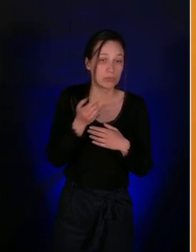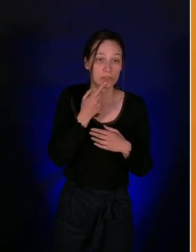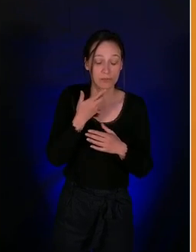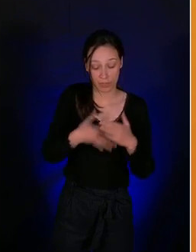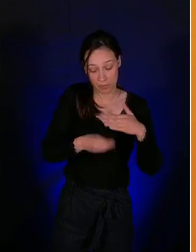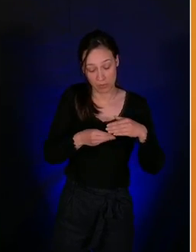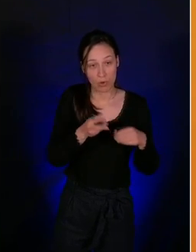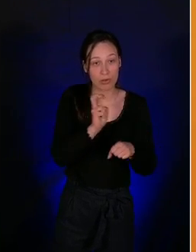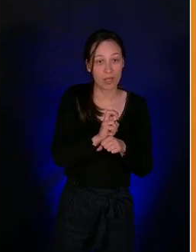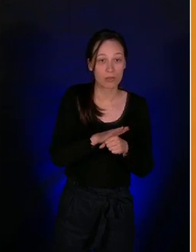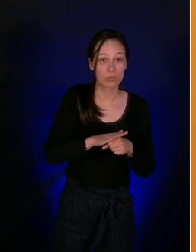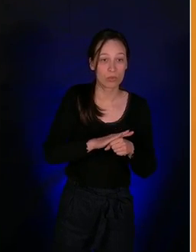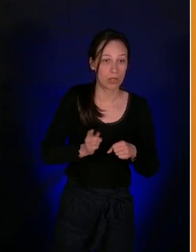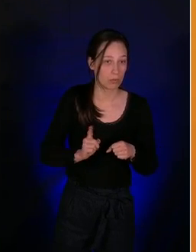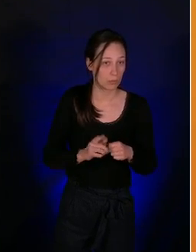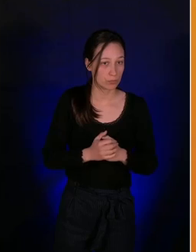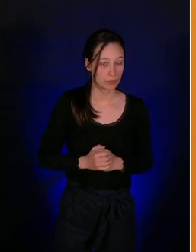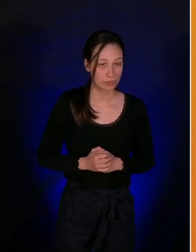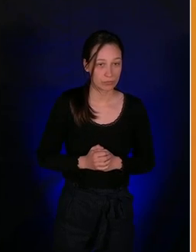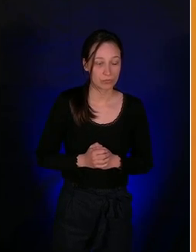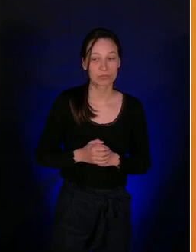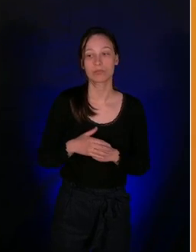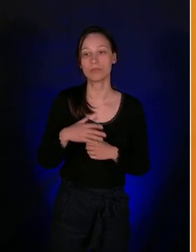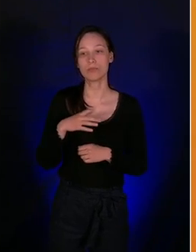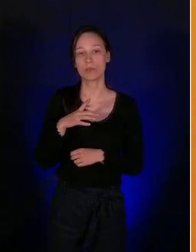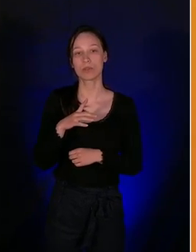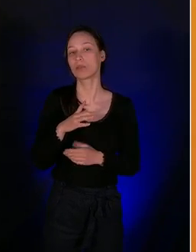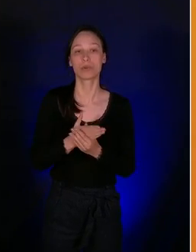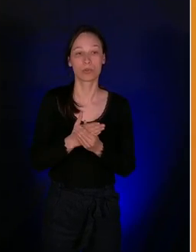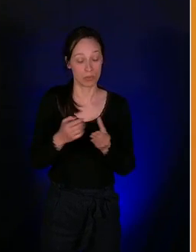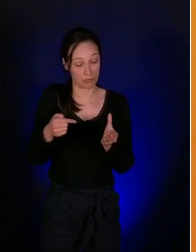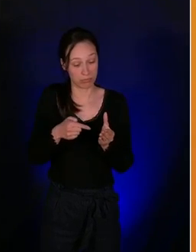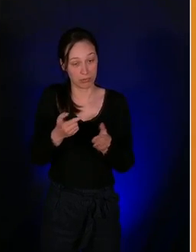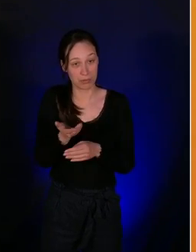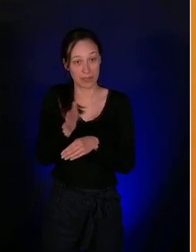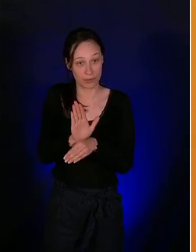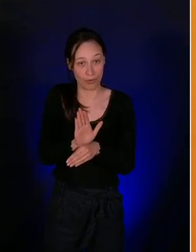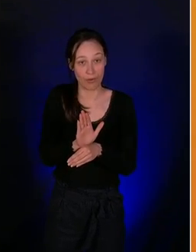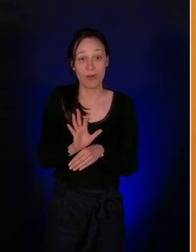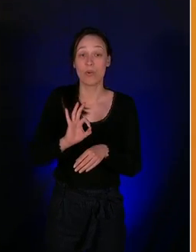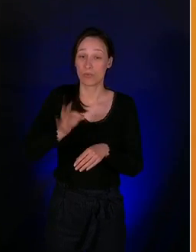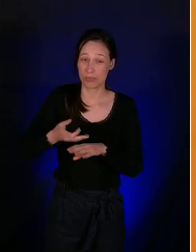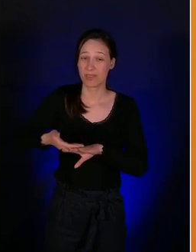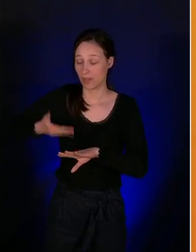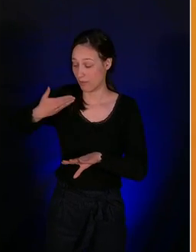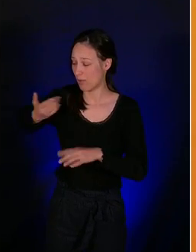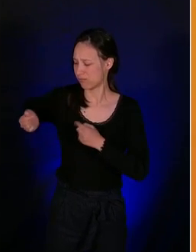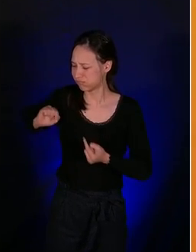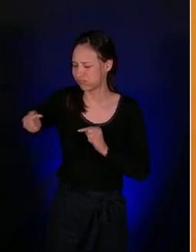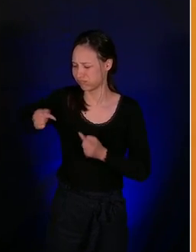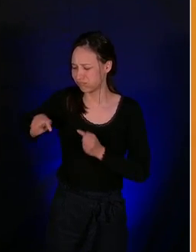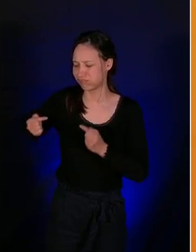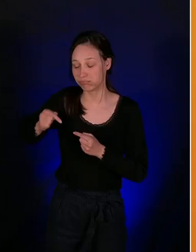totalité. Le document qui vous est présenté aujourd'hui a été largement débattu et amendé par la commission que vous avez